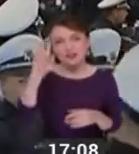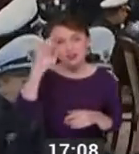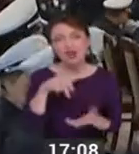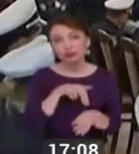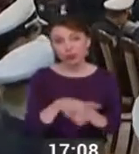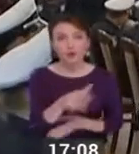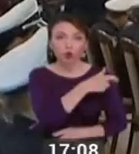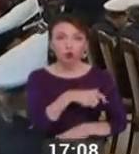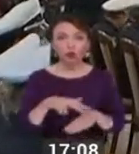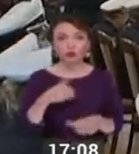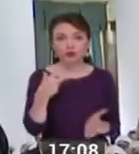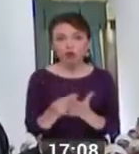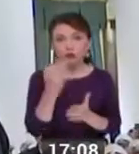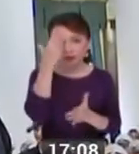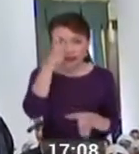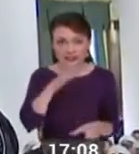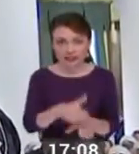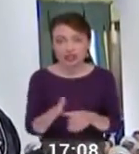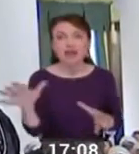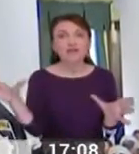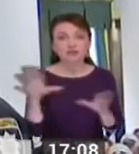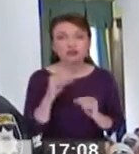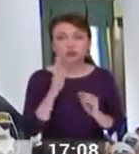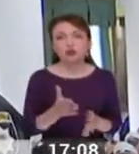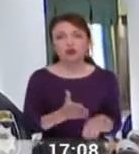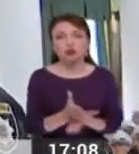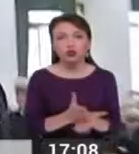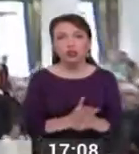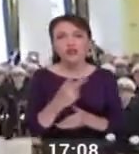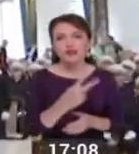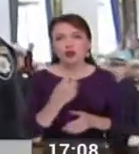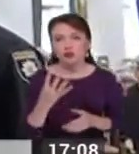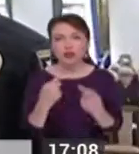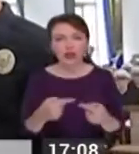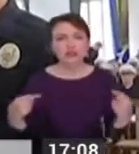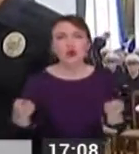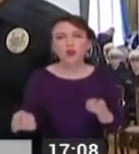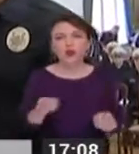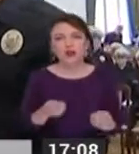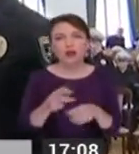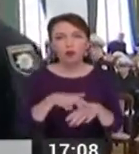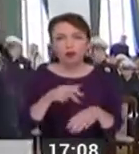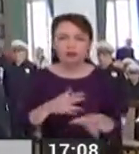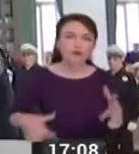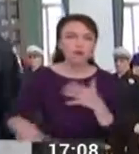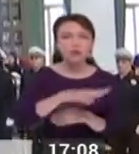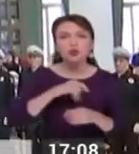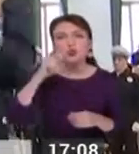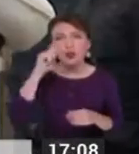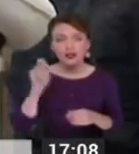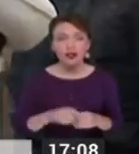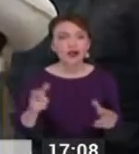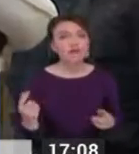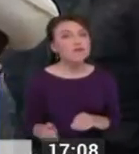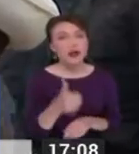щоб свої мрії здійснити. Всі вони будуть служити в 24 різних управліннях поліції по всій Україні. Вперше